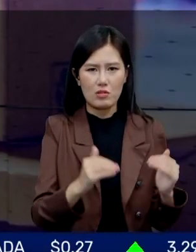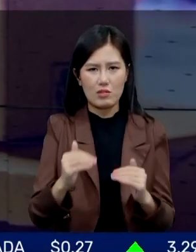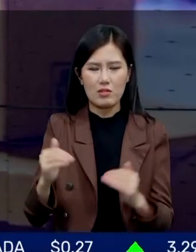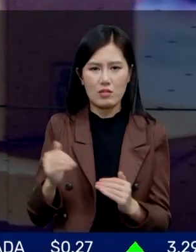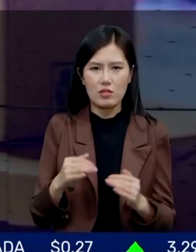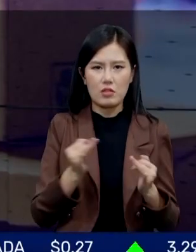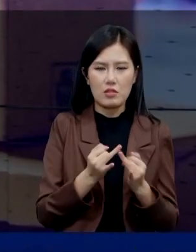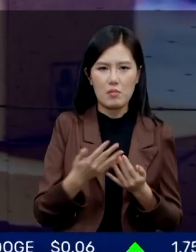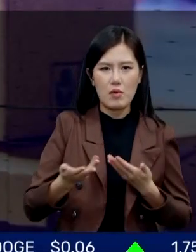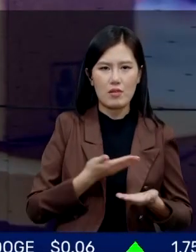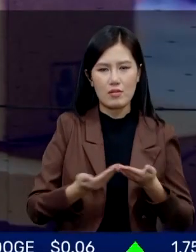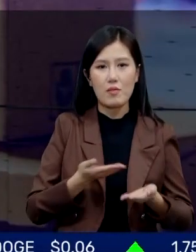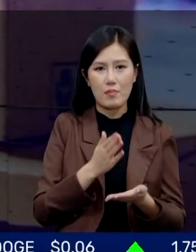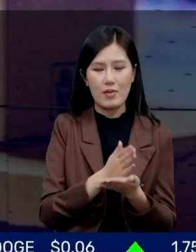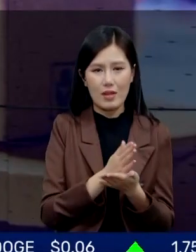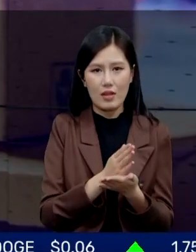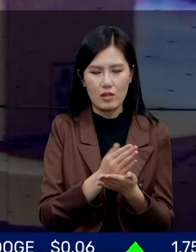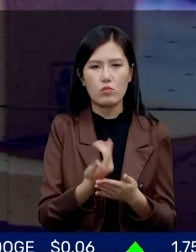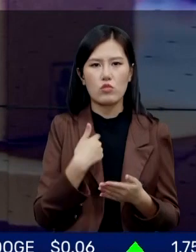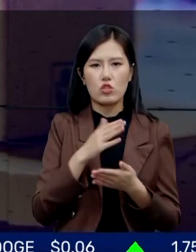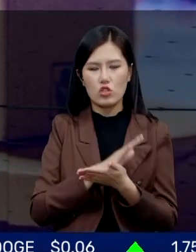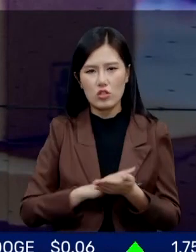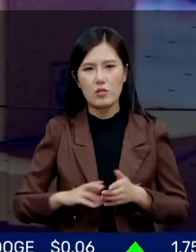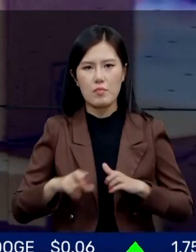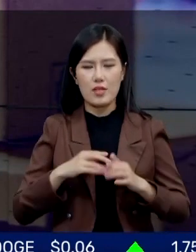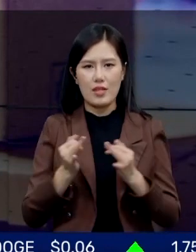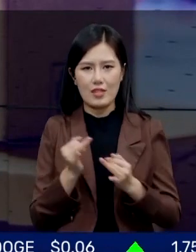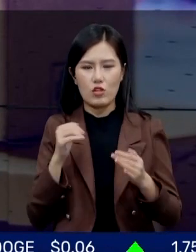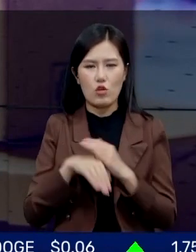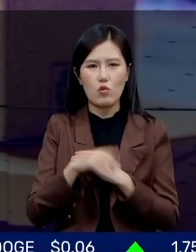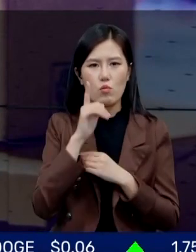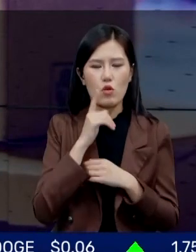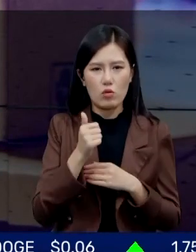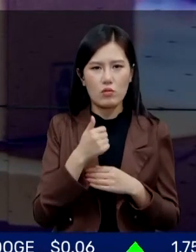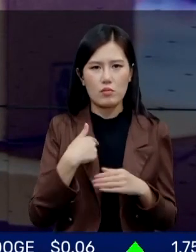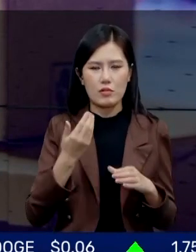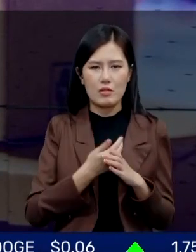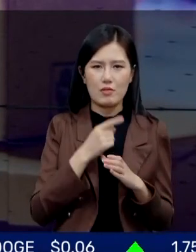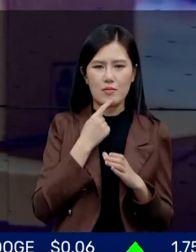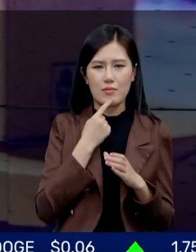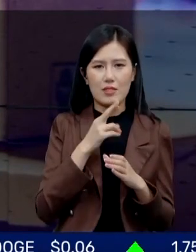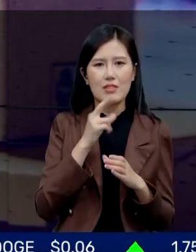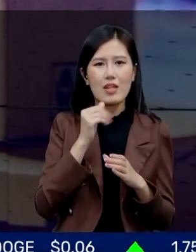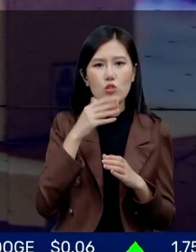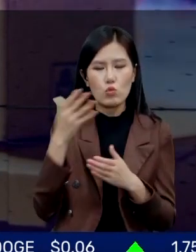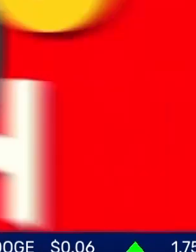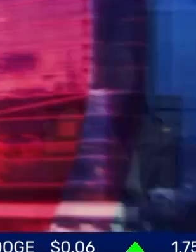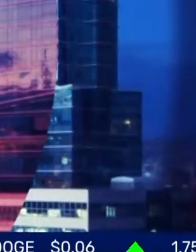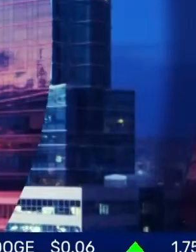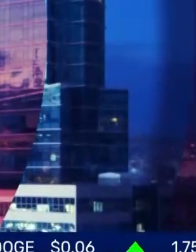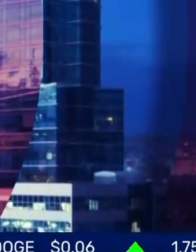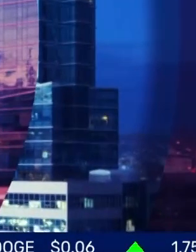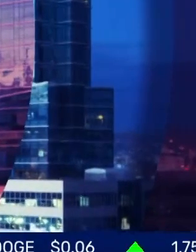худалдааны эрхлэхэд тулгамддаг асуудал, шинээр бизнес эхлэхэд юун дээр анхаарах зэрэгт цахим худалдааны салбарын төлөөллийн байр суурийг хөргөж байна.